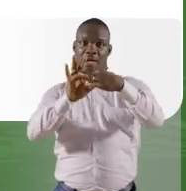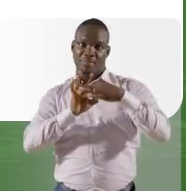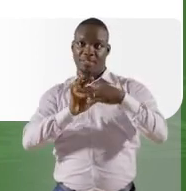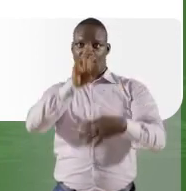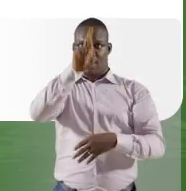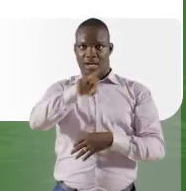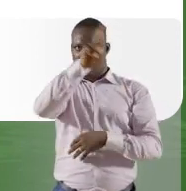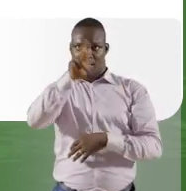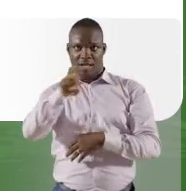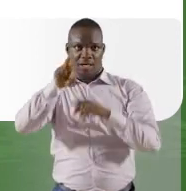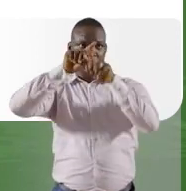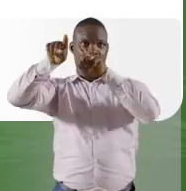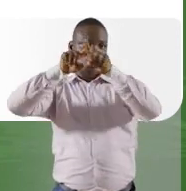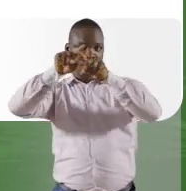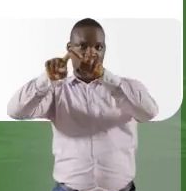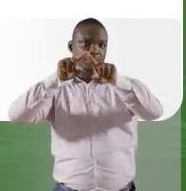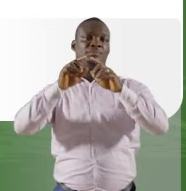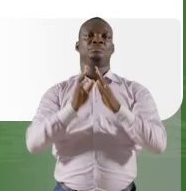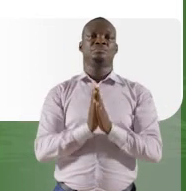étoile, l'ensemble des nombres réels non nuls.